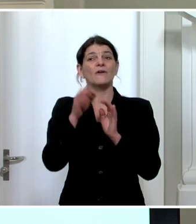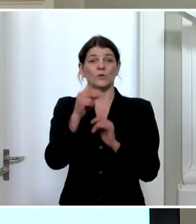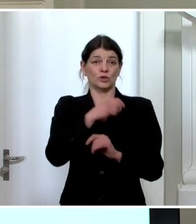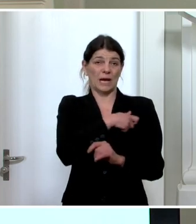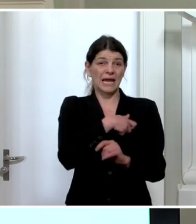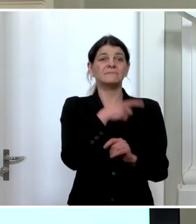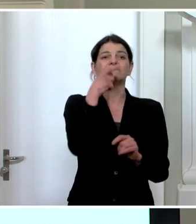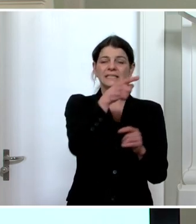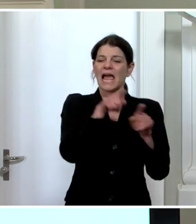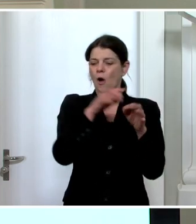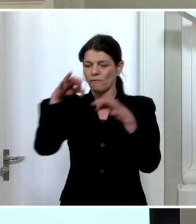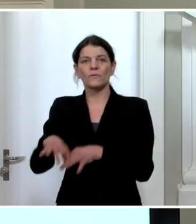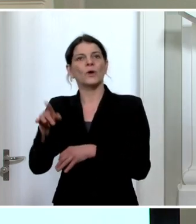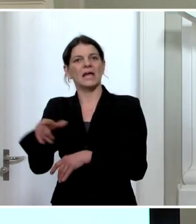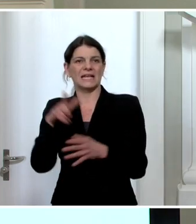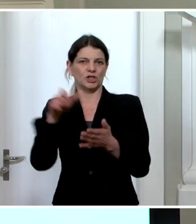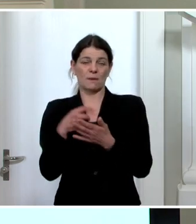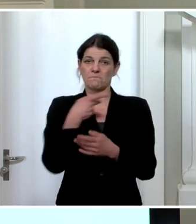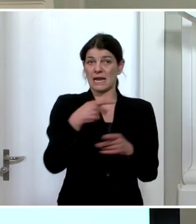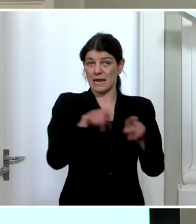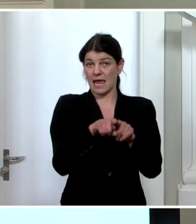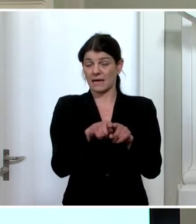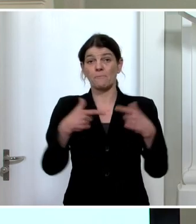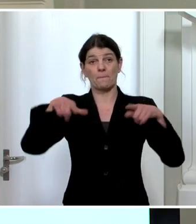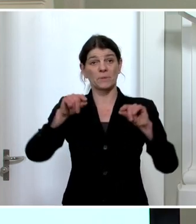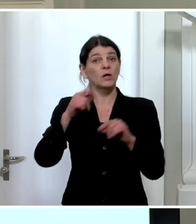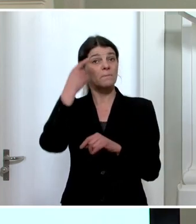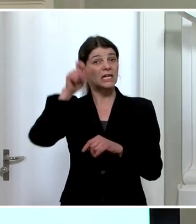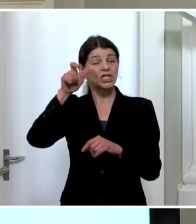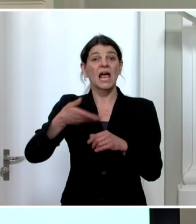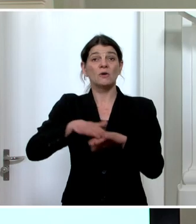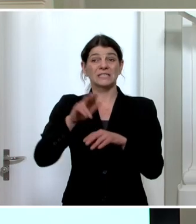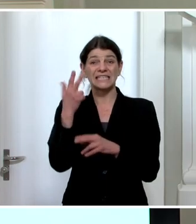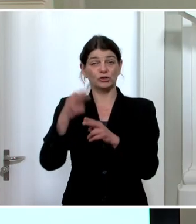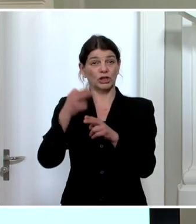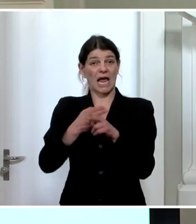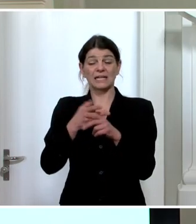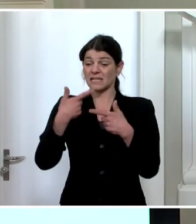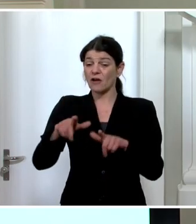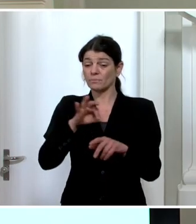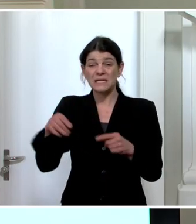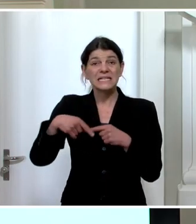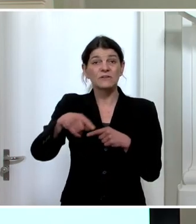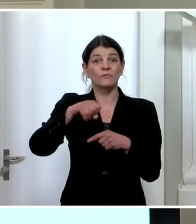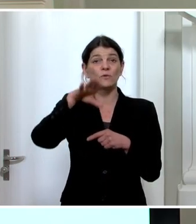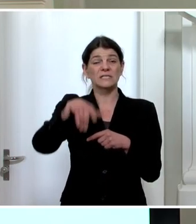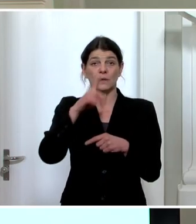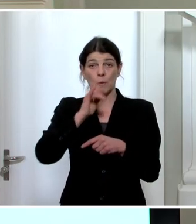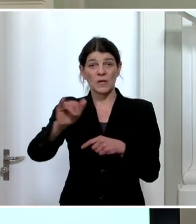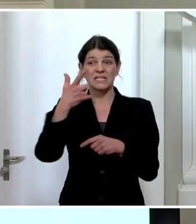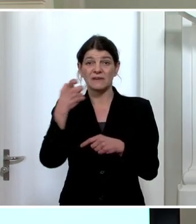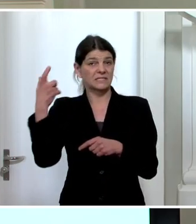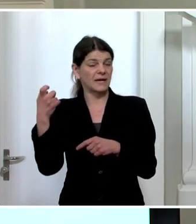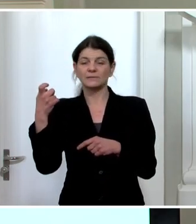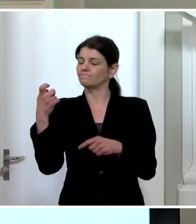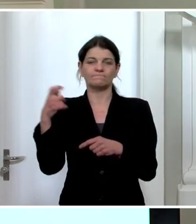Liechtenstein und hat zur Folge, dass für Menschen aus Drittstaaten bis am 15. Juni 2020